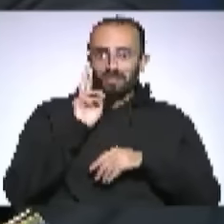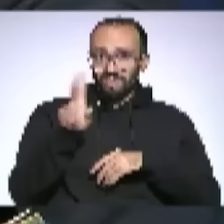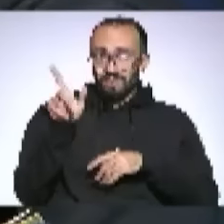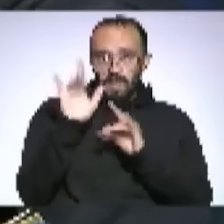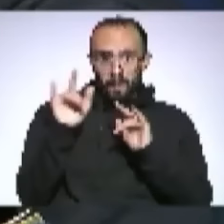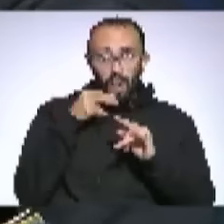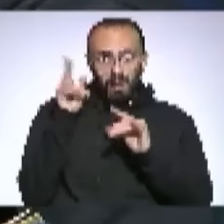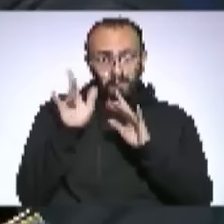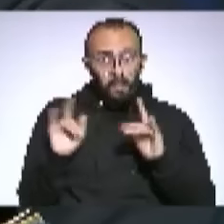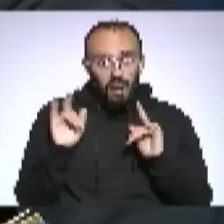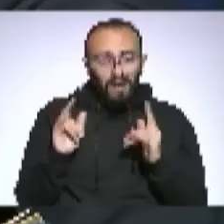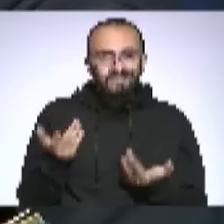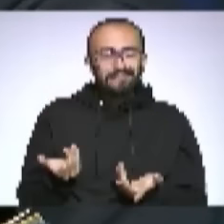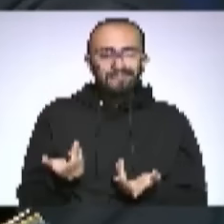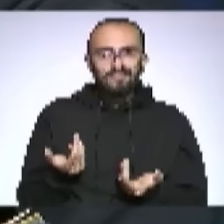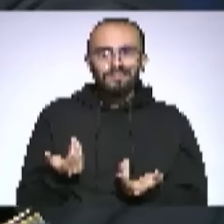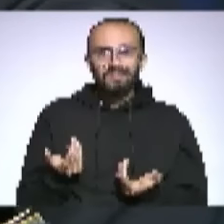يعني